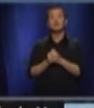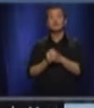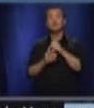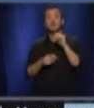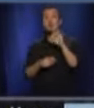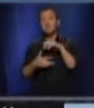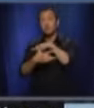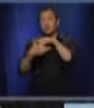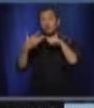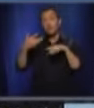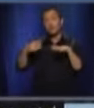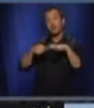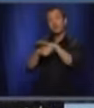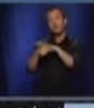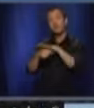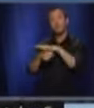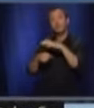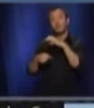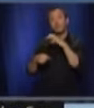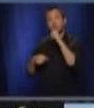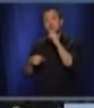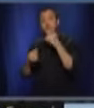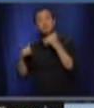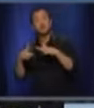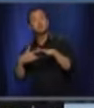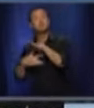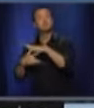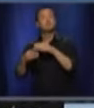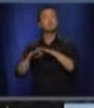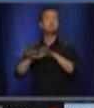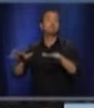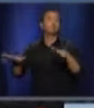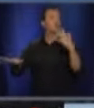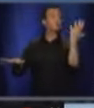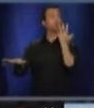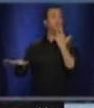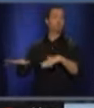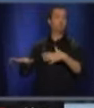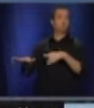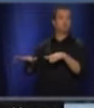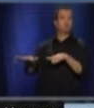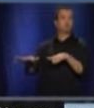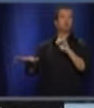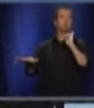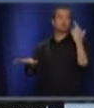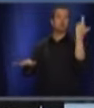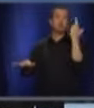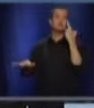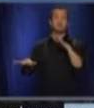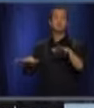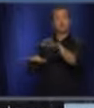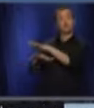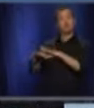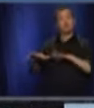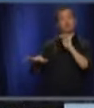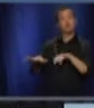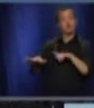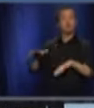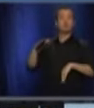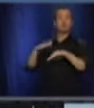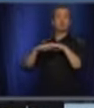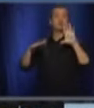de secteur que nous avons vu plusieurs éclosions dans ces fêtes. Et c'est pourquoi nous